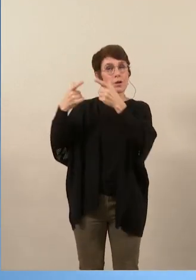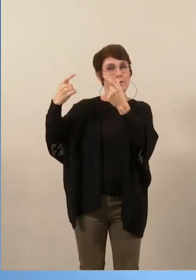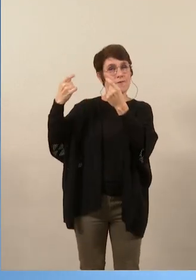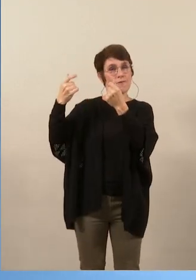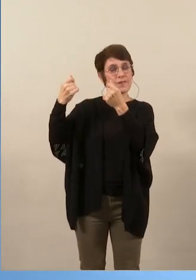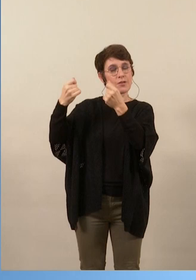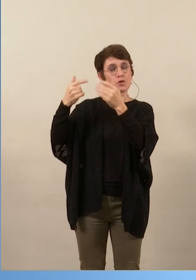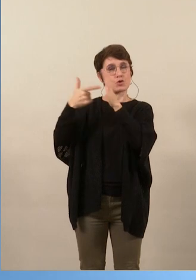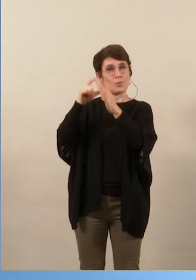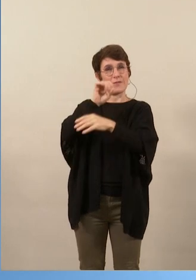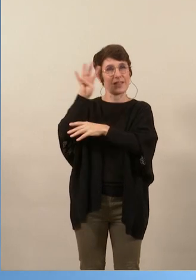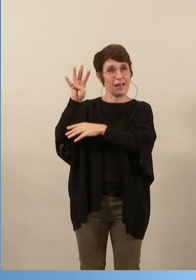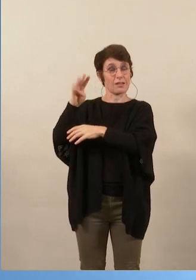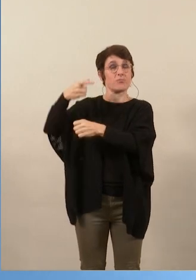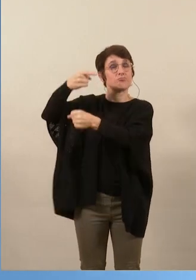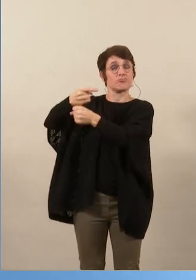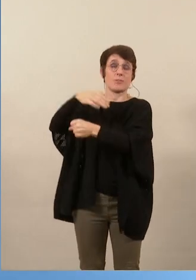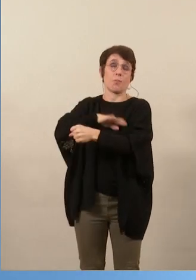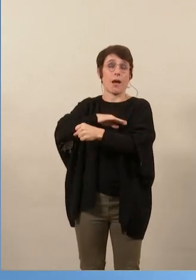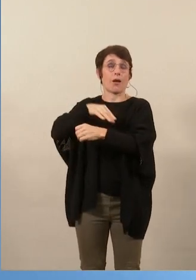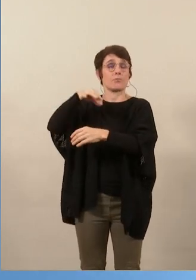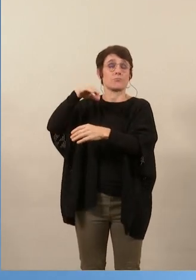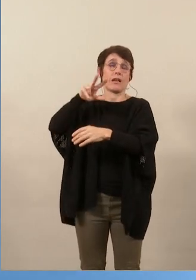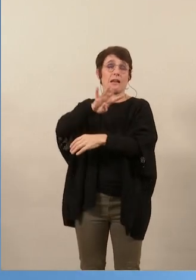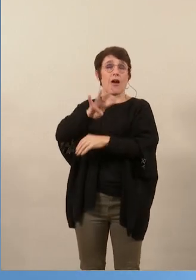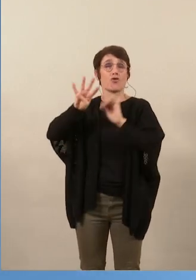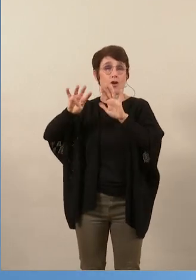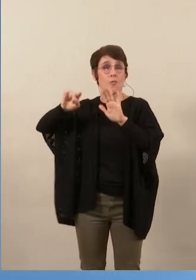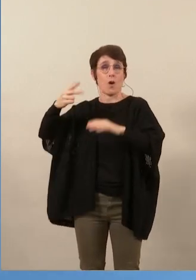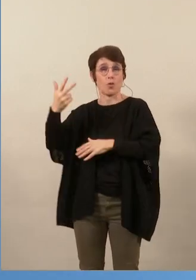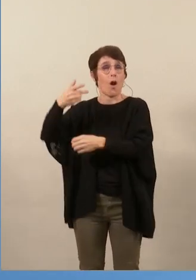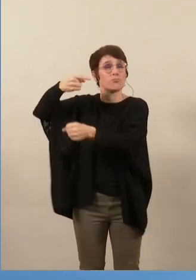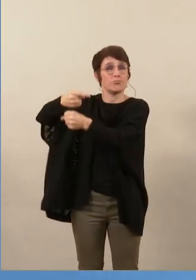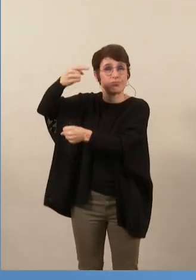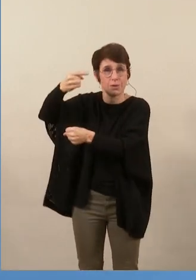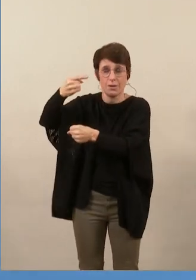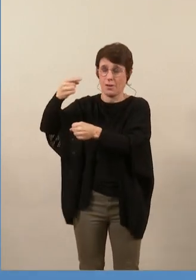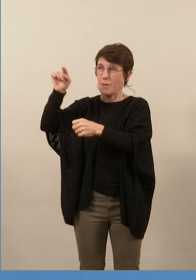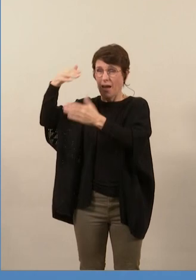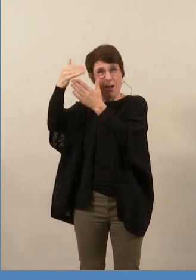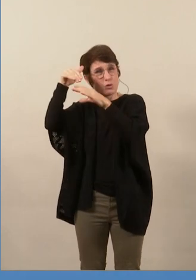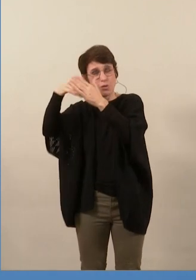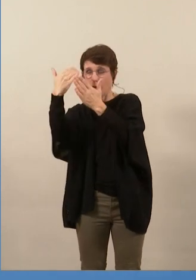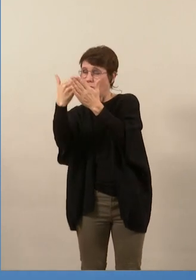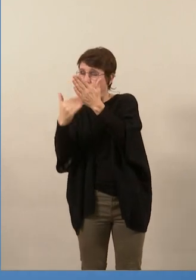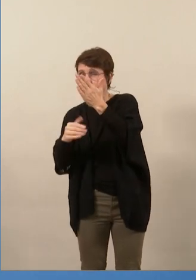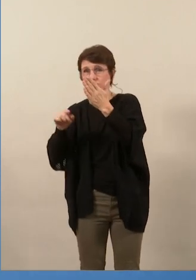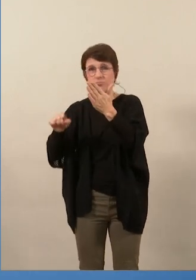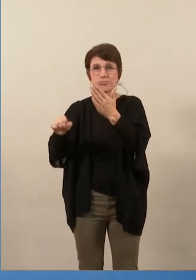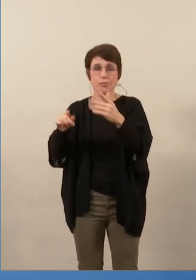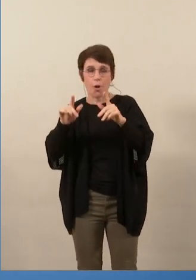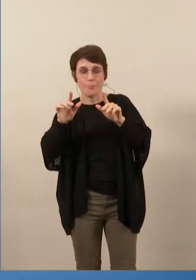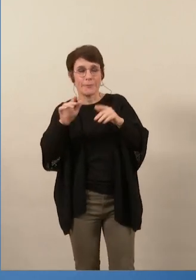fourches codines du 493 manque d'attention clairement euh envers des compétences qui sont du ressort des collectivités ça a été